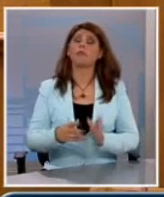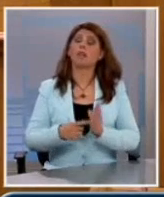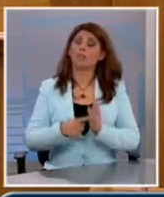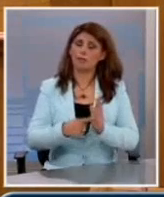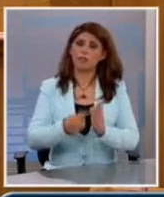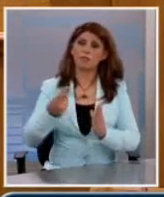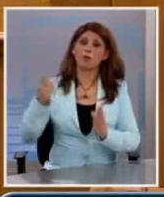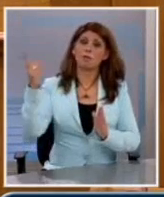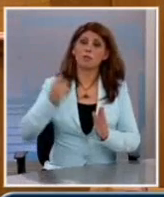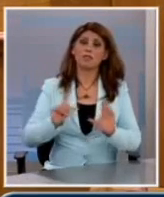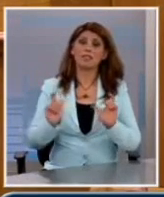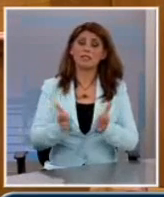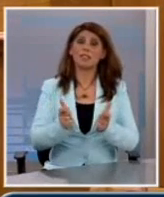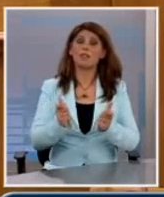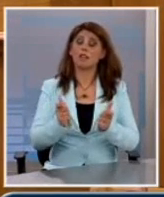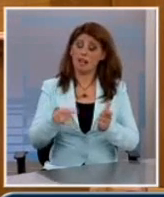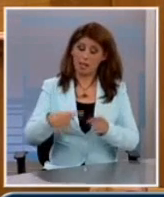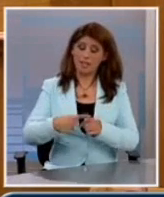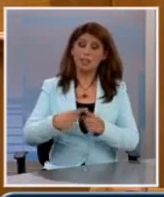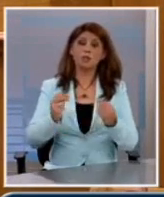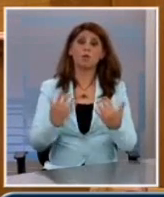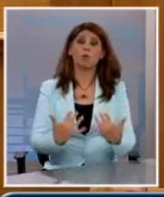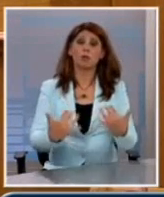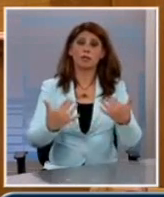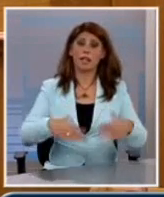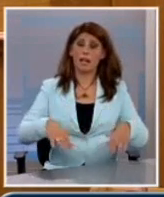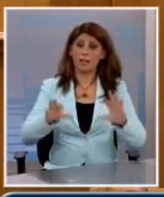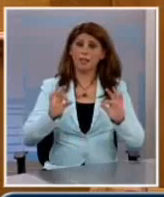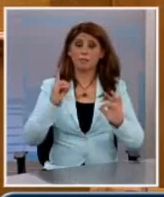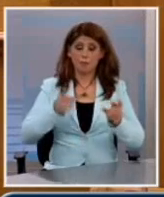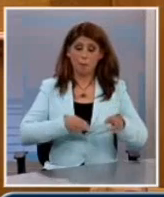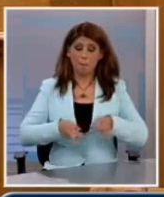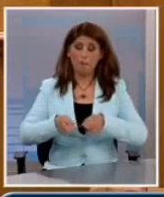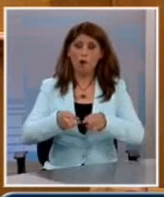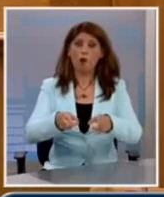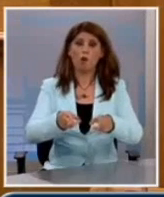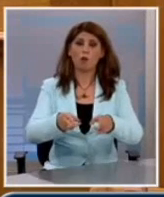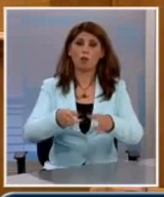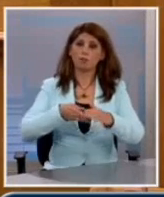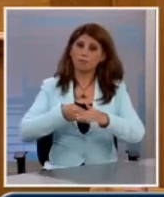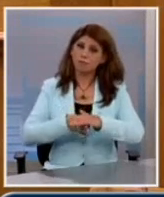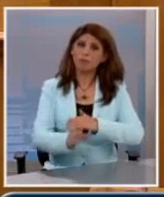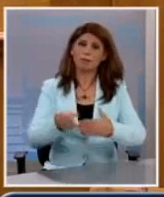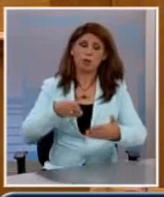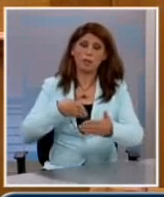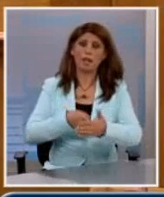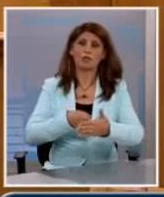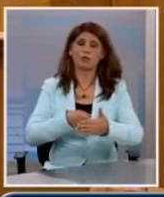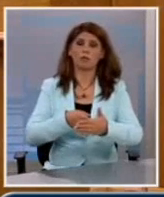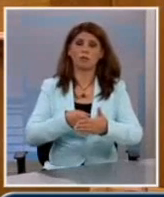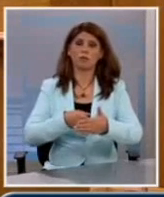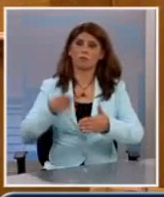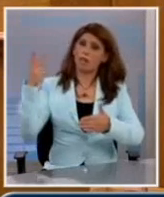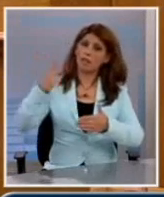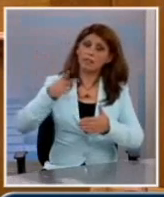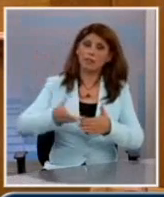η πλειοψηφία της εθνικής μας αντιπροσωπείας. Ξεκινήσαμε μια πορεία για να βγει η χώρα από τα διέξοδο που την καταδίκασαν